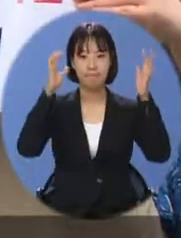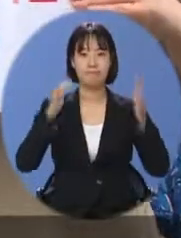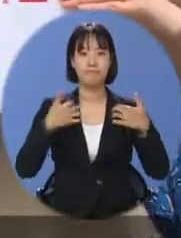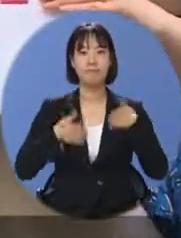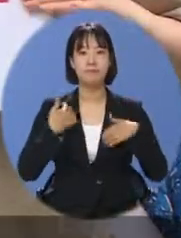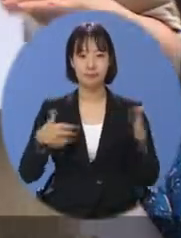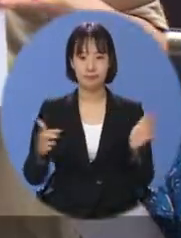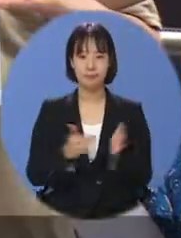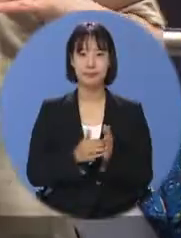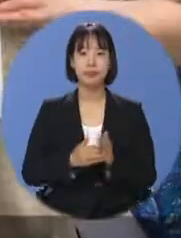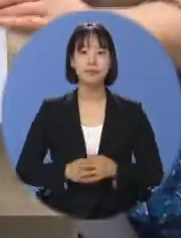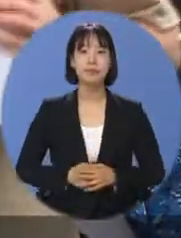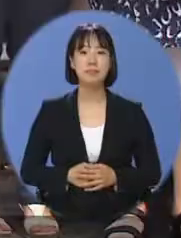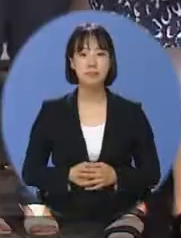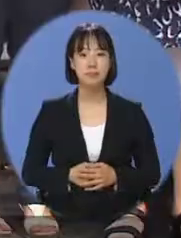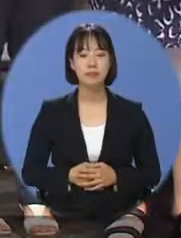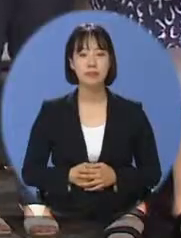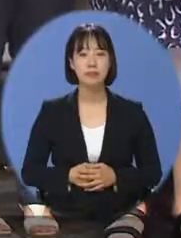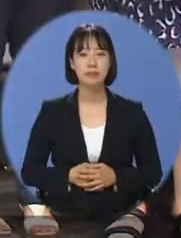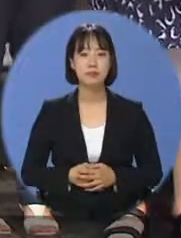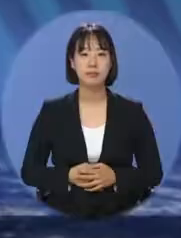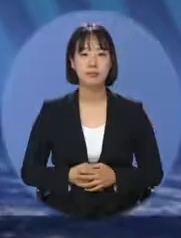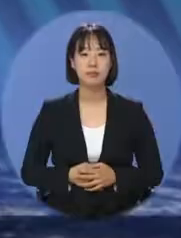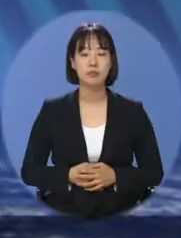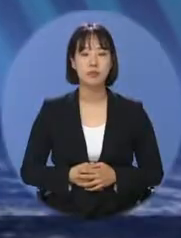보여준 결단이라고 환영했습니다.